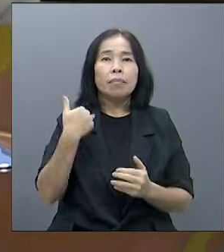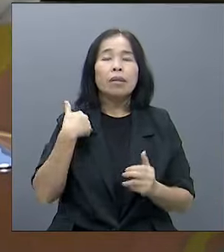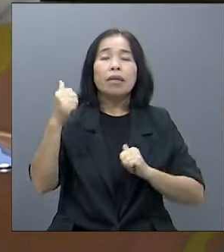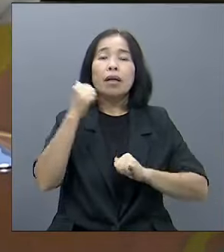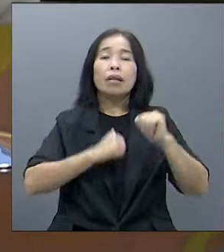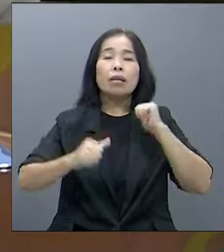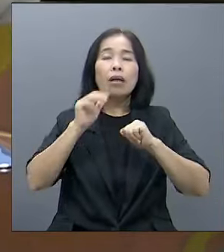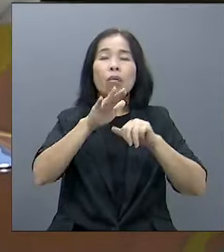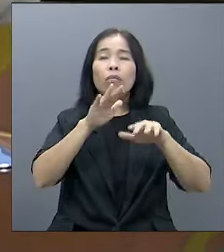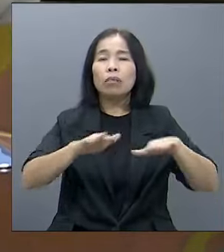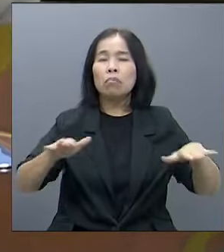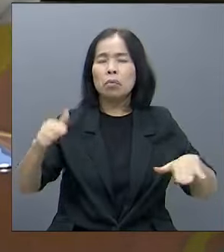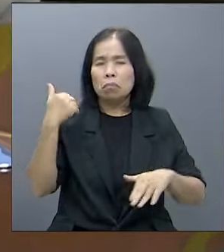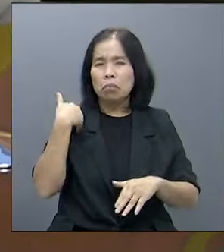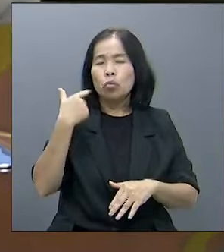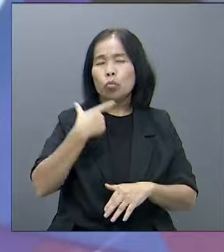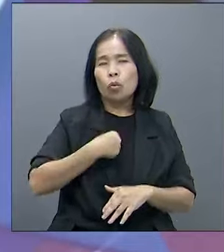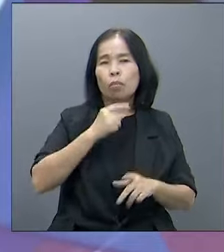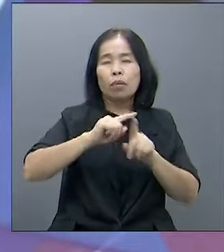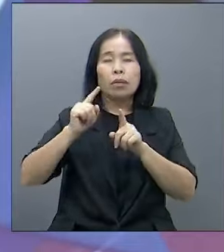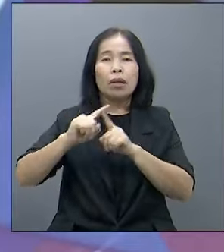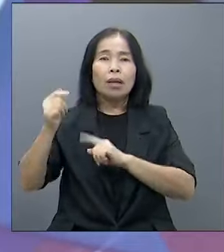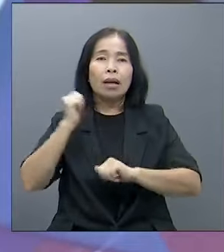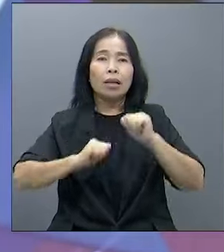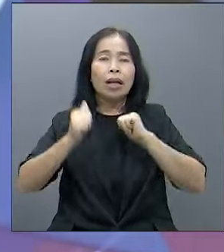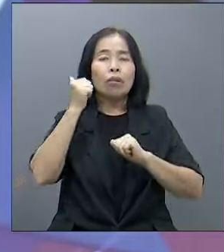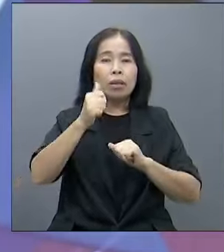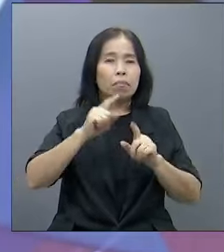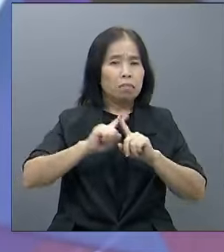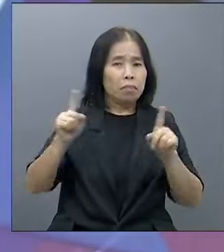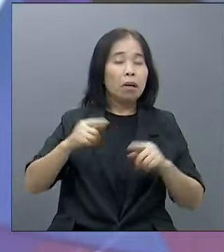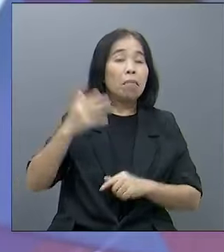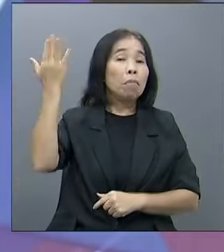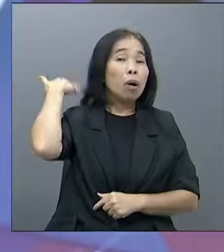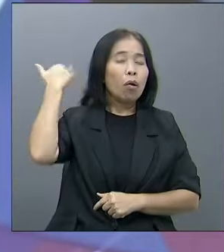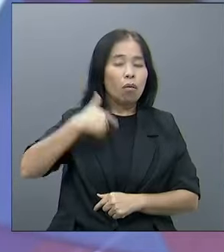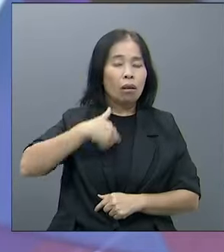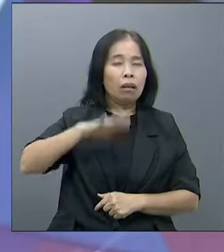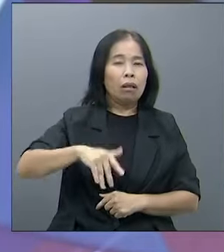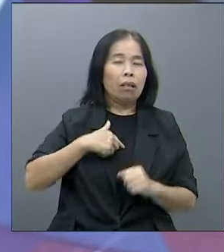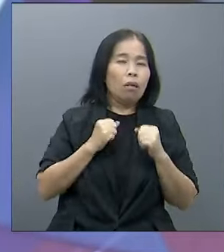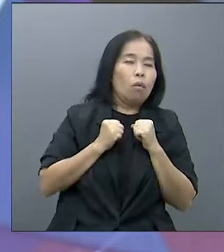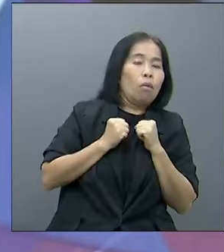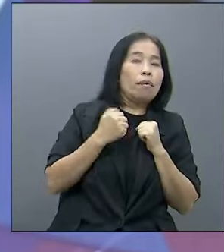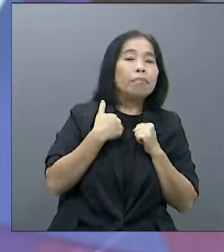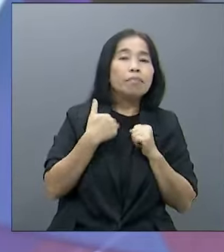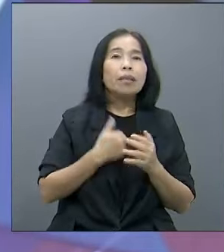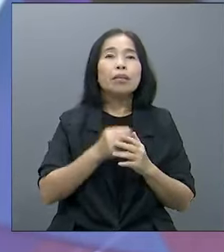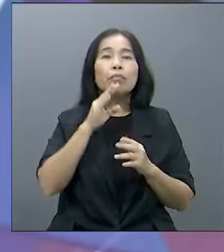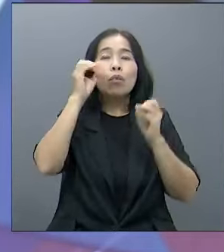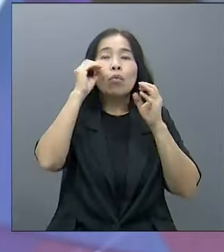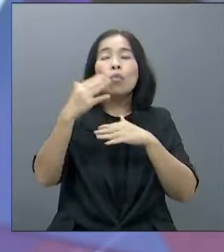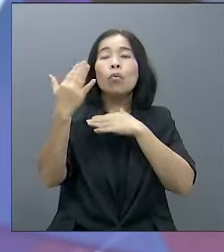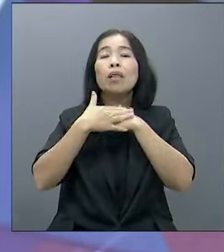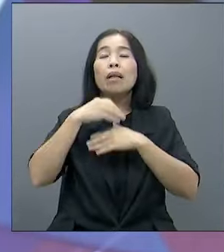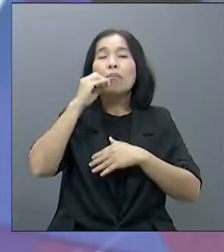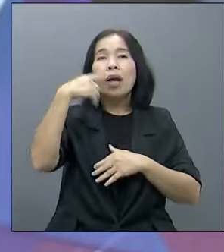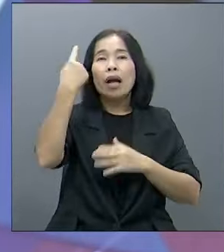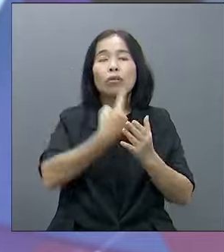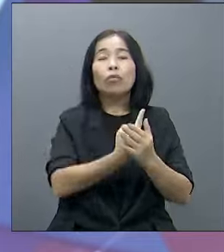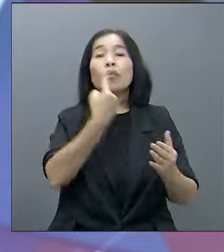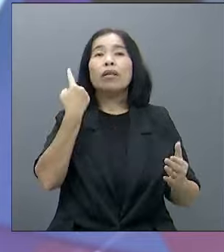เนี่ยเยอะมากๆนะคะนะจริงๆการแสดงออกกว่าสมัยก่อนน่ะนึกไหมตอนเราเด็กๆนะสมมติแค่ ครูบอกว่าใครจะเป็นตัว